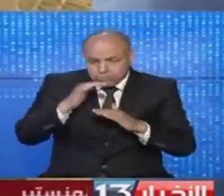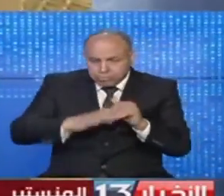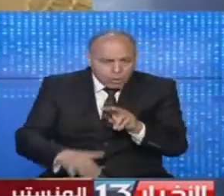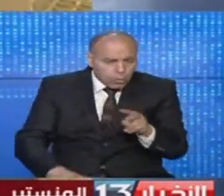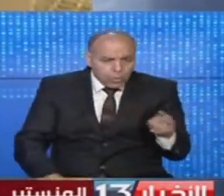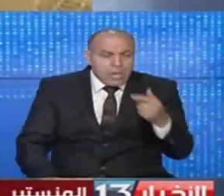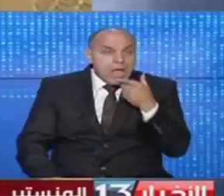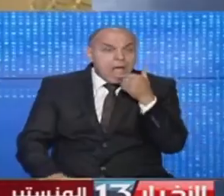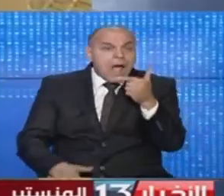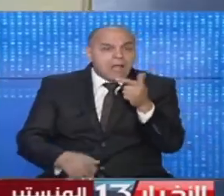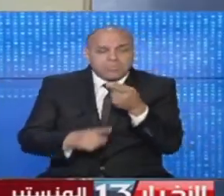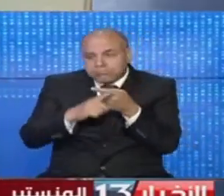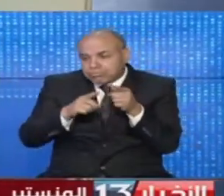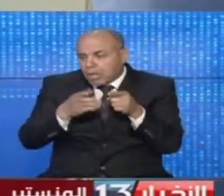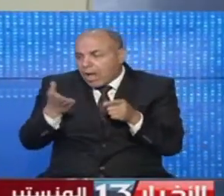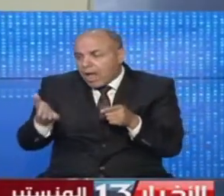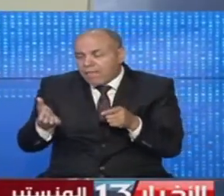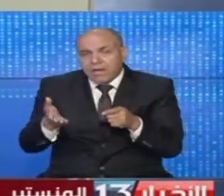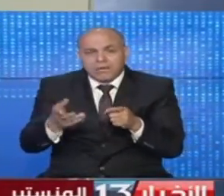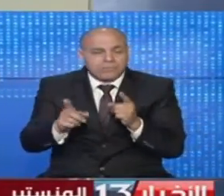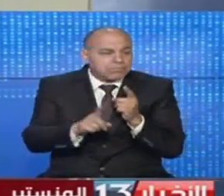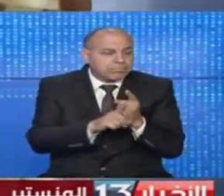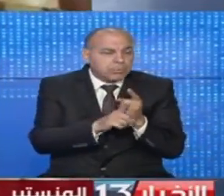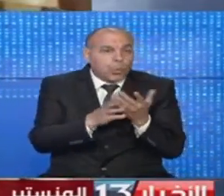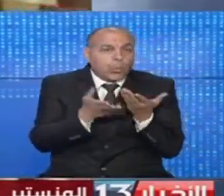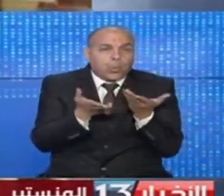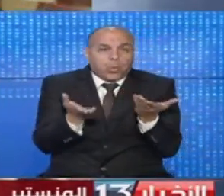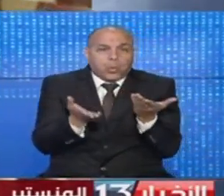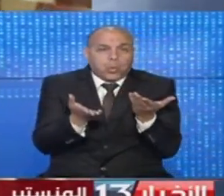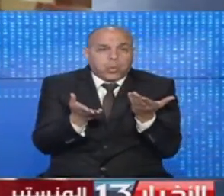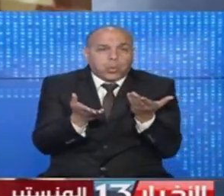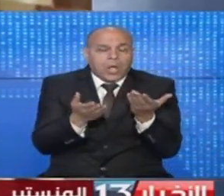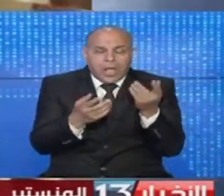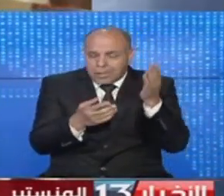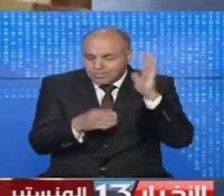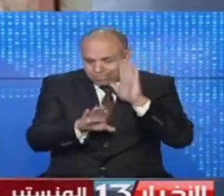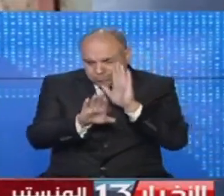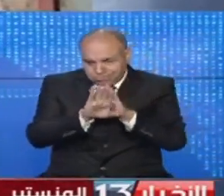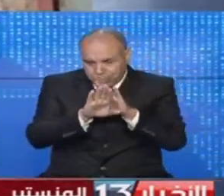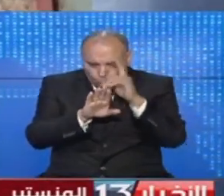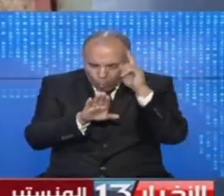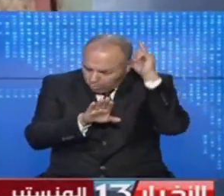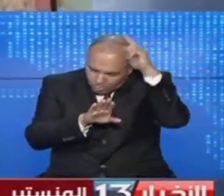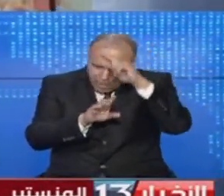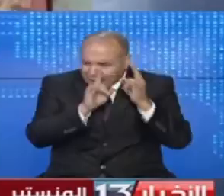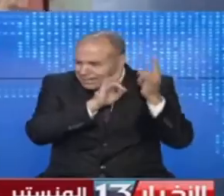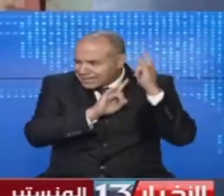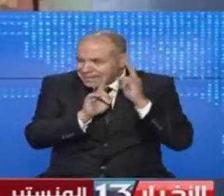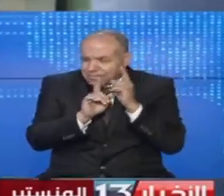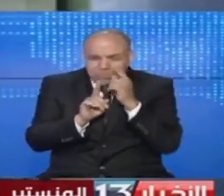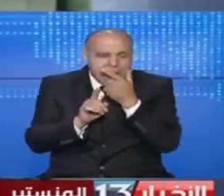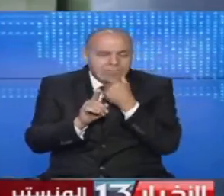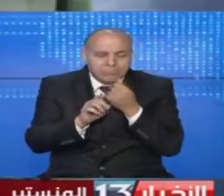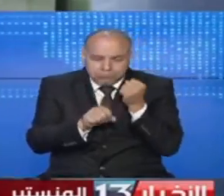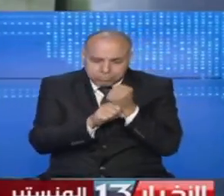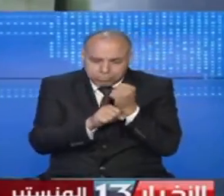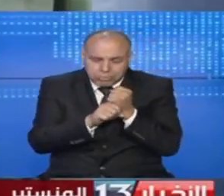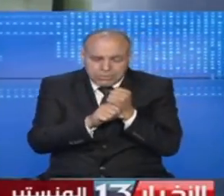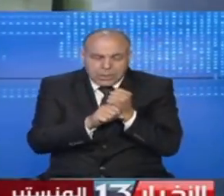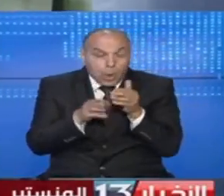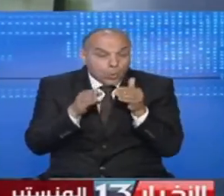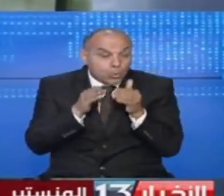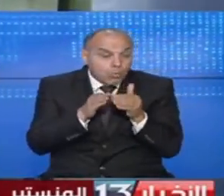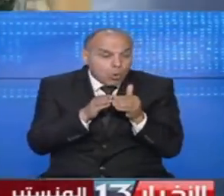متنوعة وإن اختلفت فهي تلتقي في الأصل لتخفي وراءها مخزونا تراثيا وحرفيا ظل